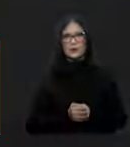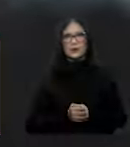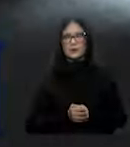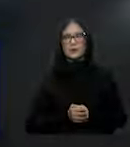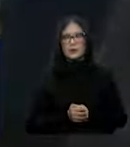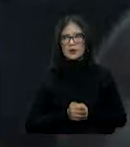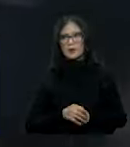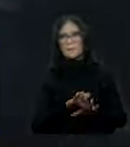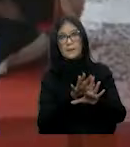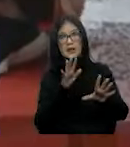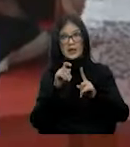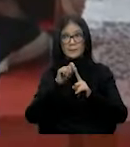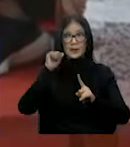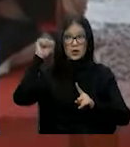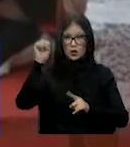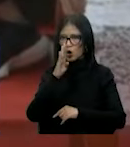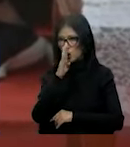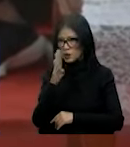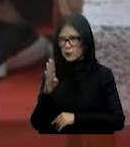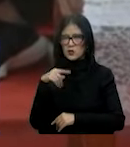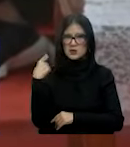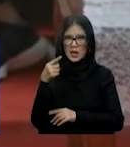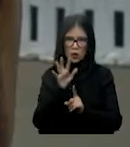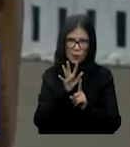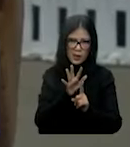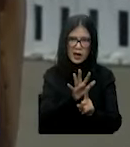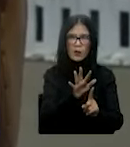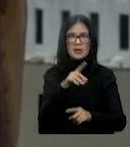Partai Perindo berkomitmen akan selalu mengawal pemenangan setiap calon kepala daerah